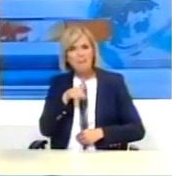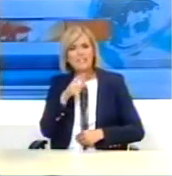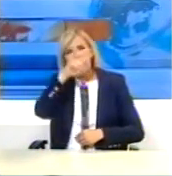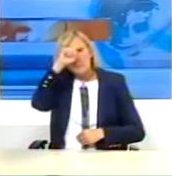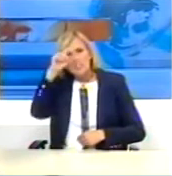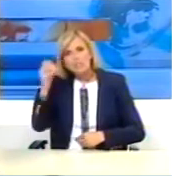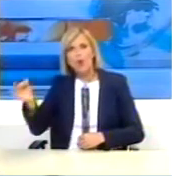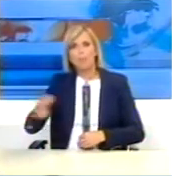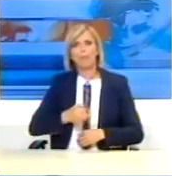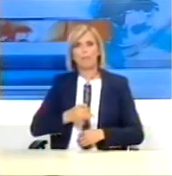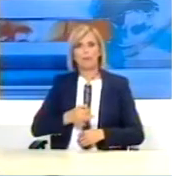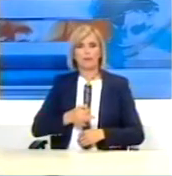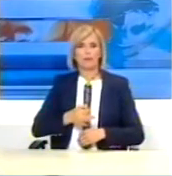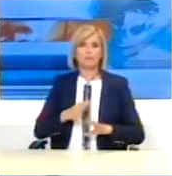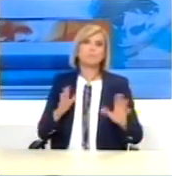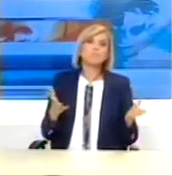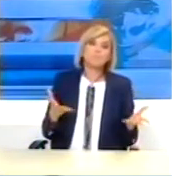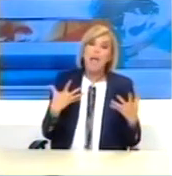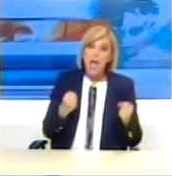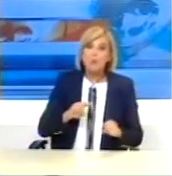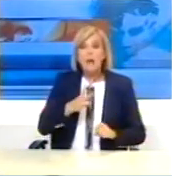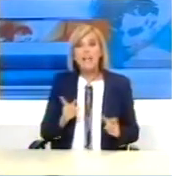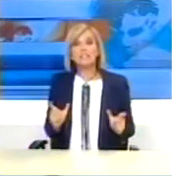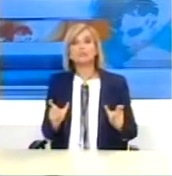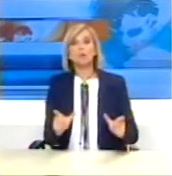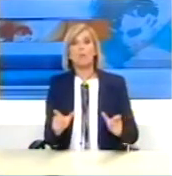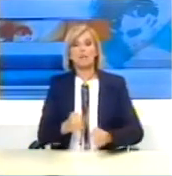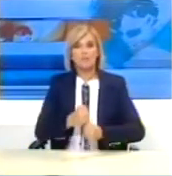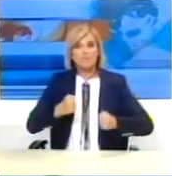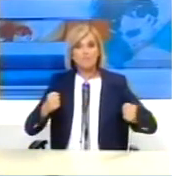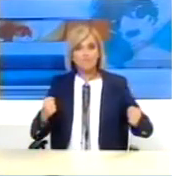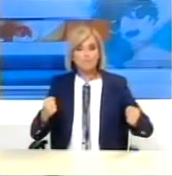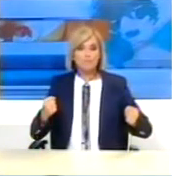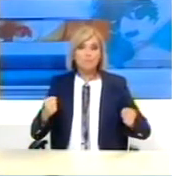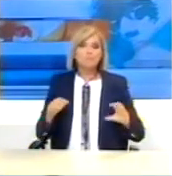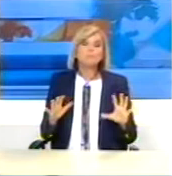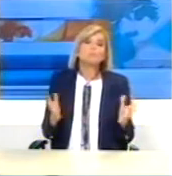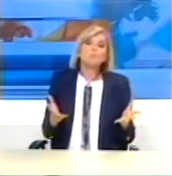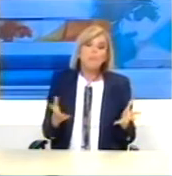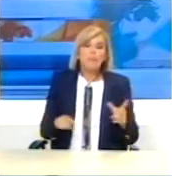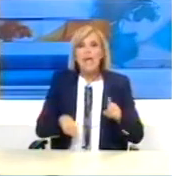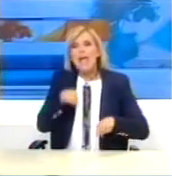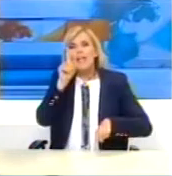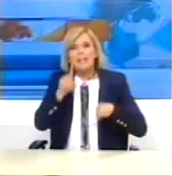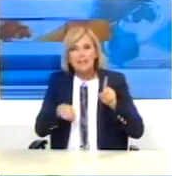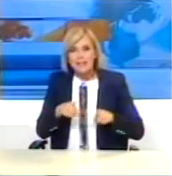από αυτή τη μελέτη ότι πιθανώς να έχει να κάνει με την επίδραση της νικοτίνης σε κάποιους ειδικούς υποδοχής στον πνεύμονα.